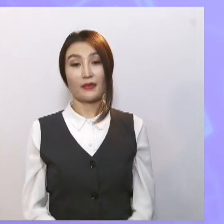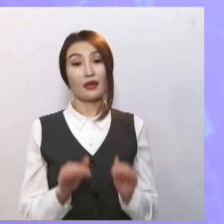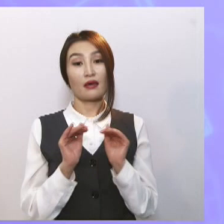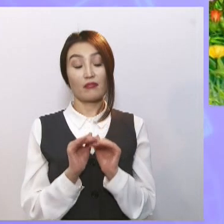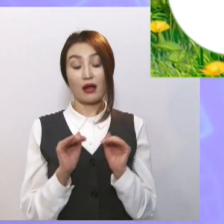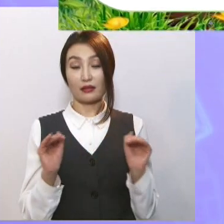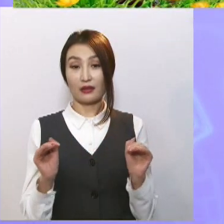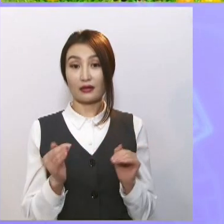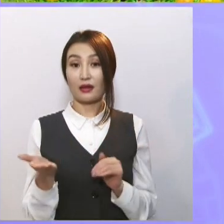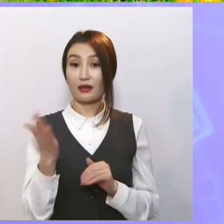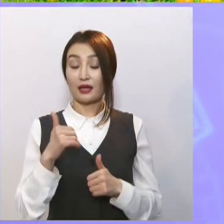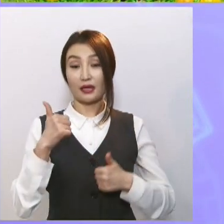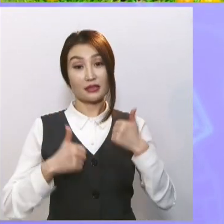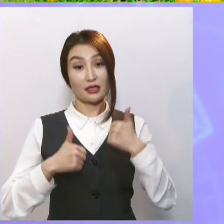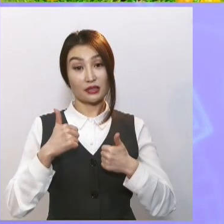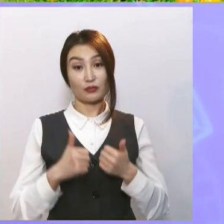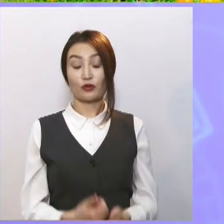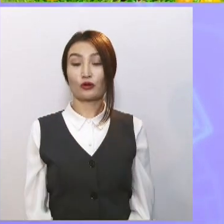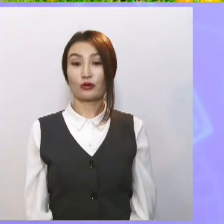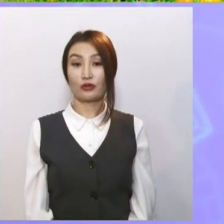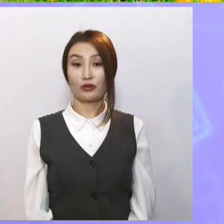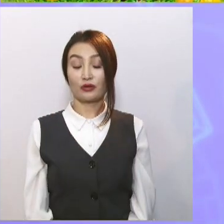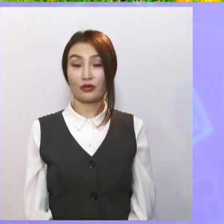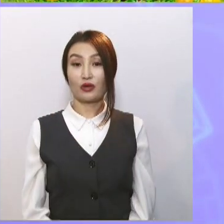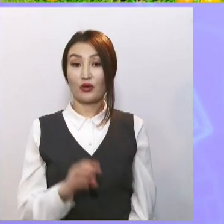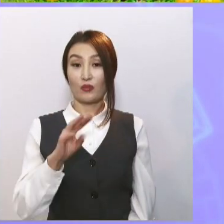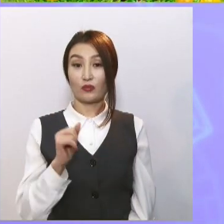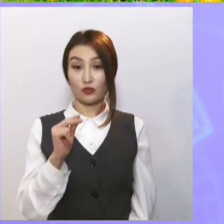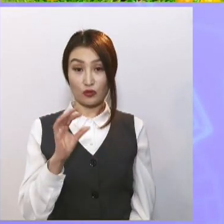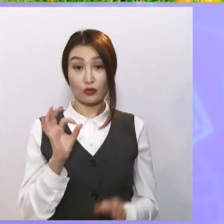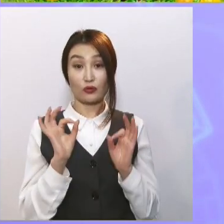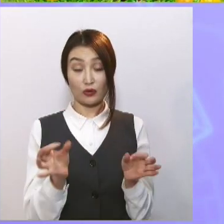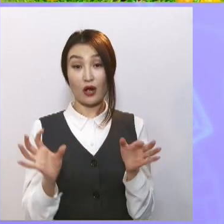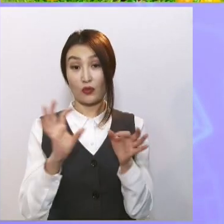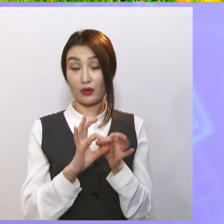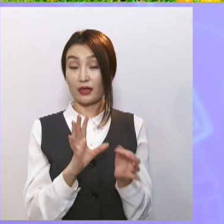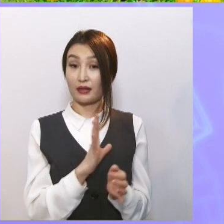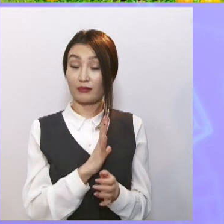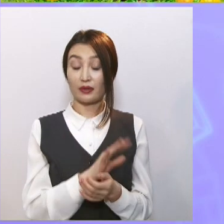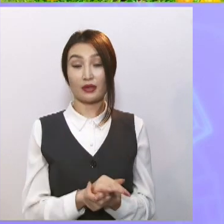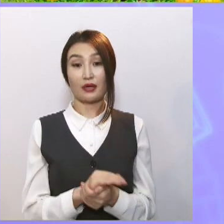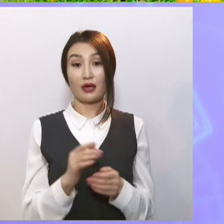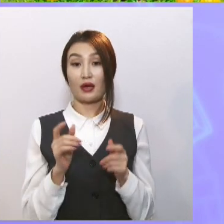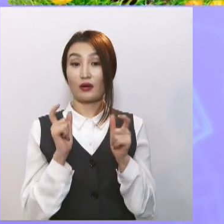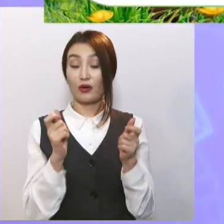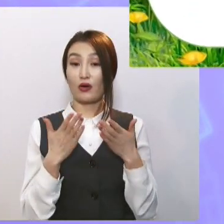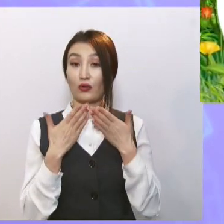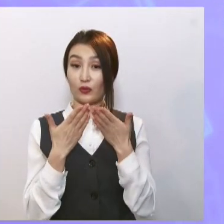Балдар, келгиле салыштырып көрөлү. Мүчөлөр туура уладыкпы? Үнүңөрдү чыгарып